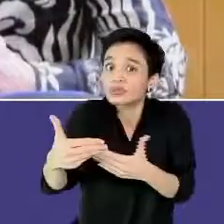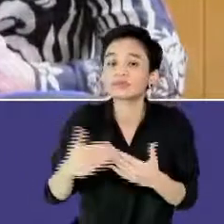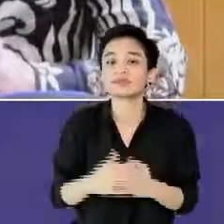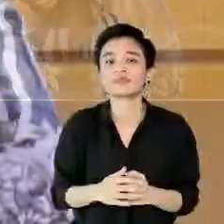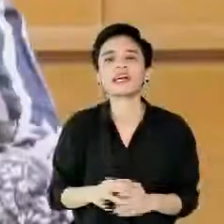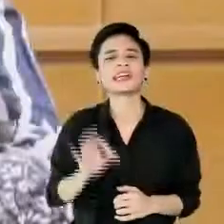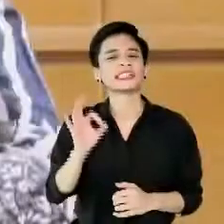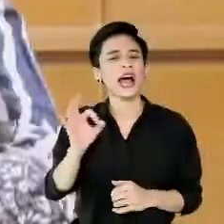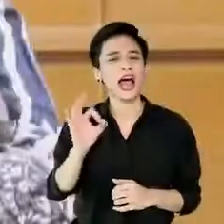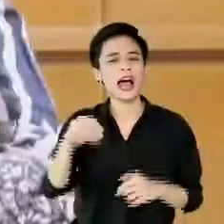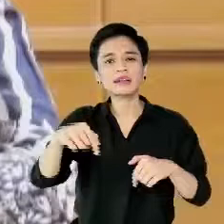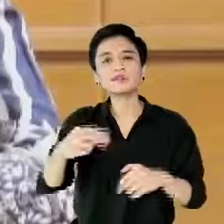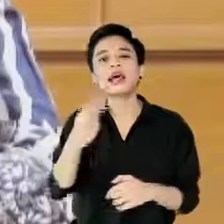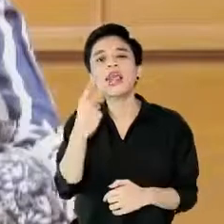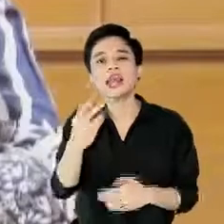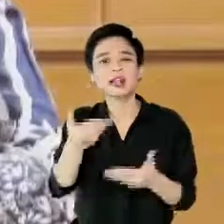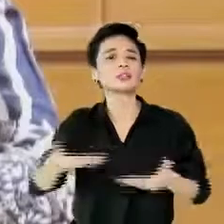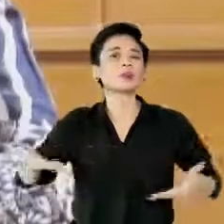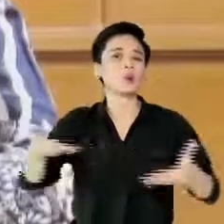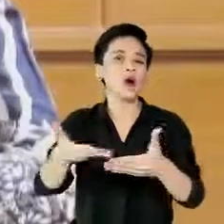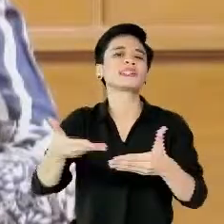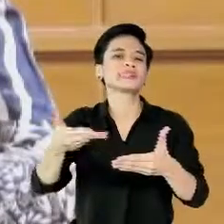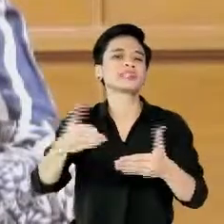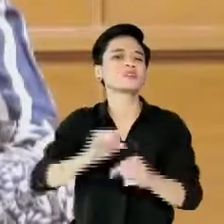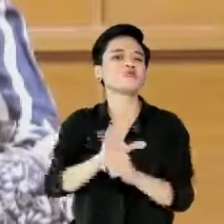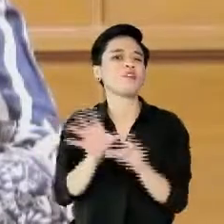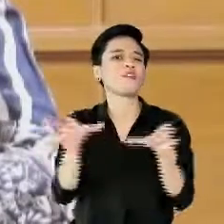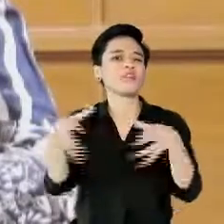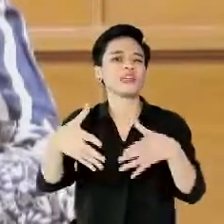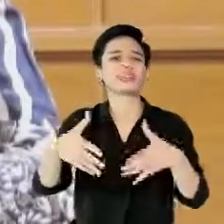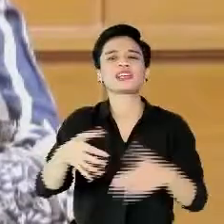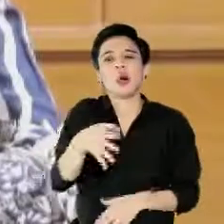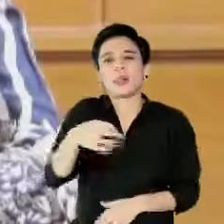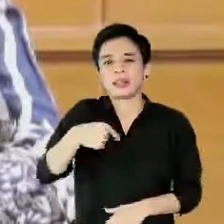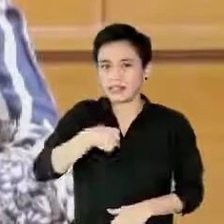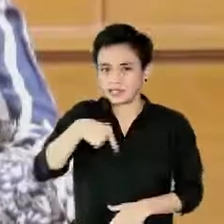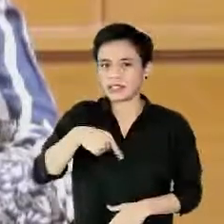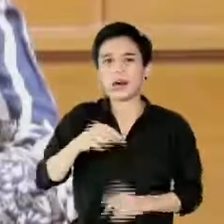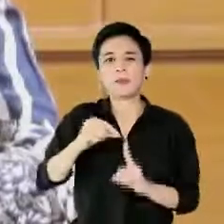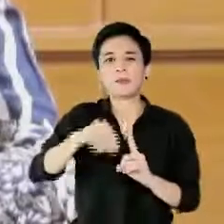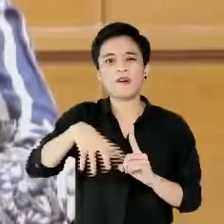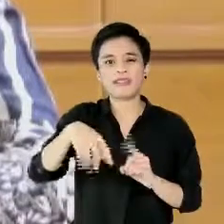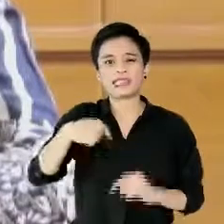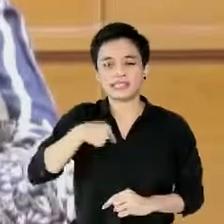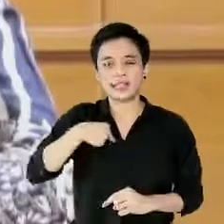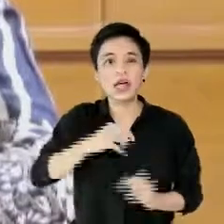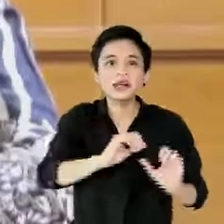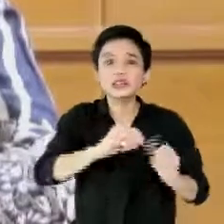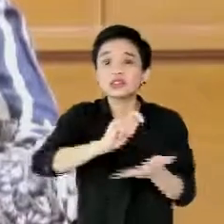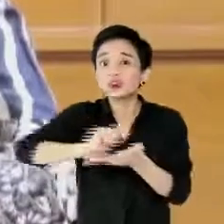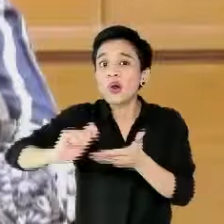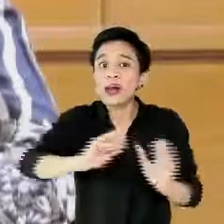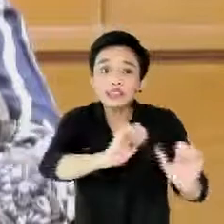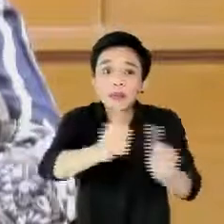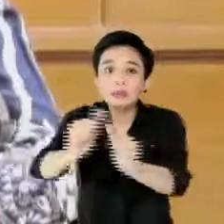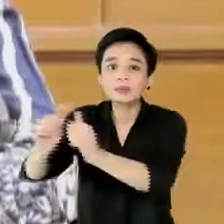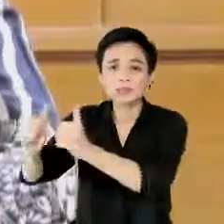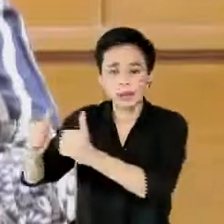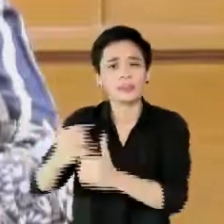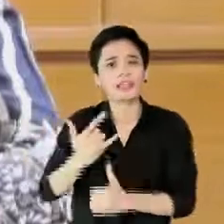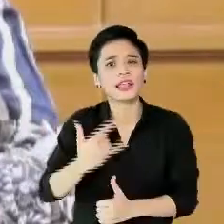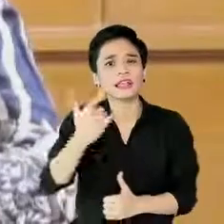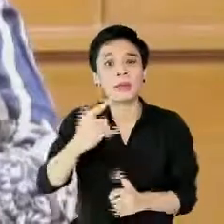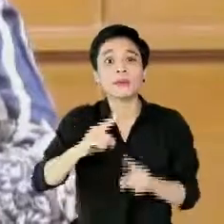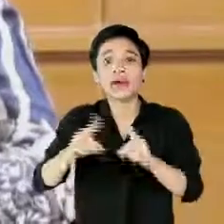memperhatikan perkembangan kasus kovil ini artinya persiapan-persiapan tetap berjalan tetapi pelaksanaannya sendiri